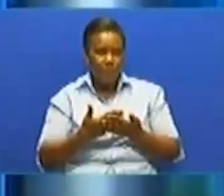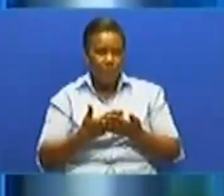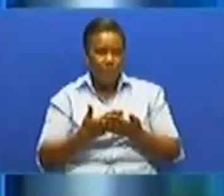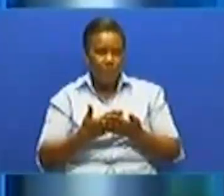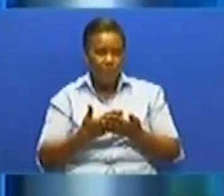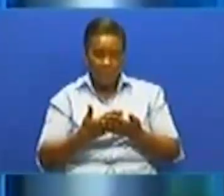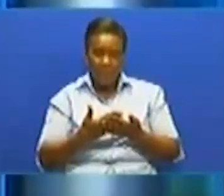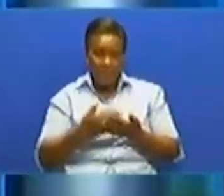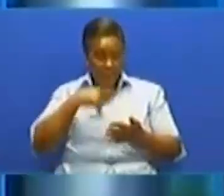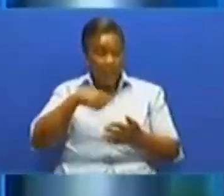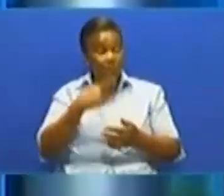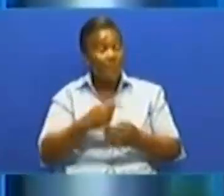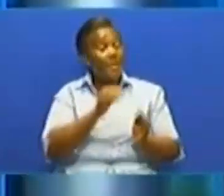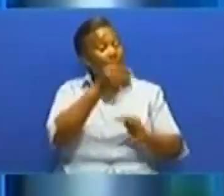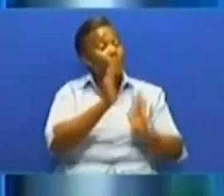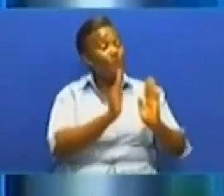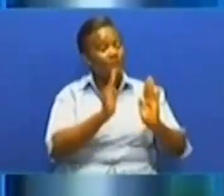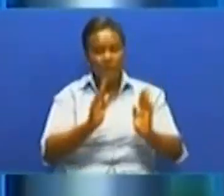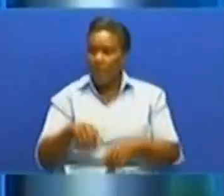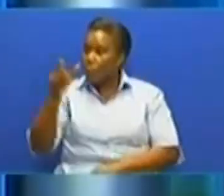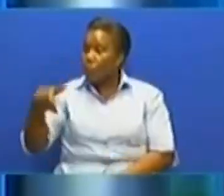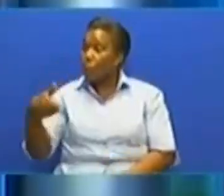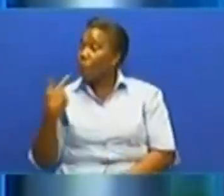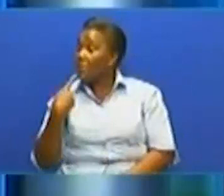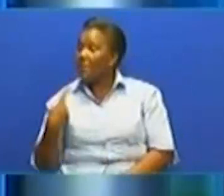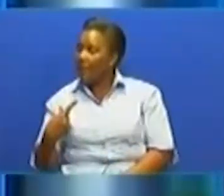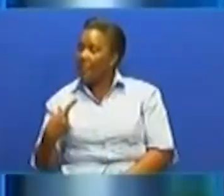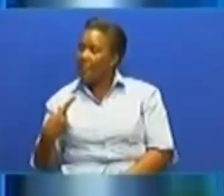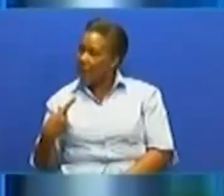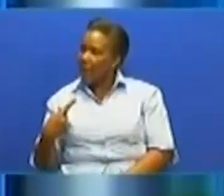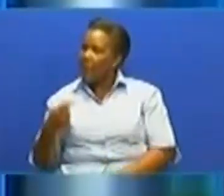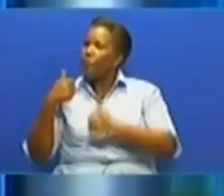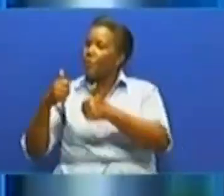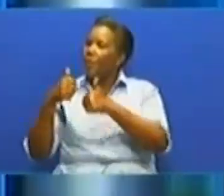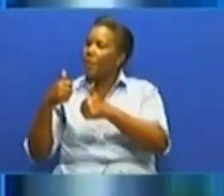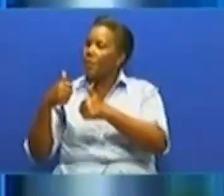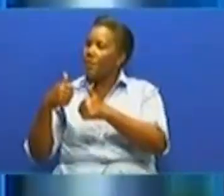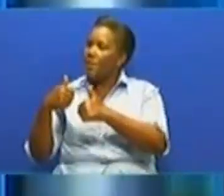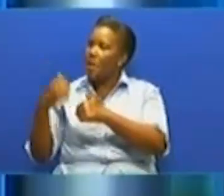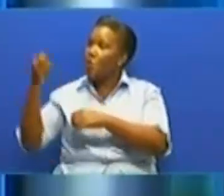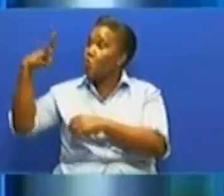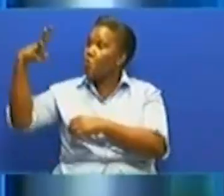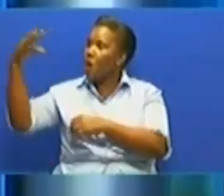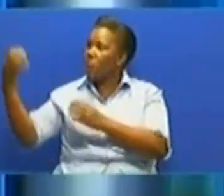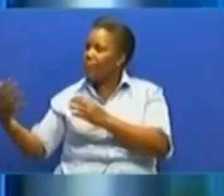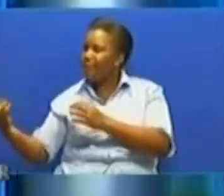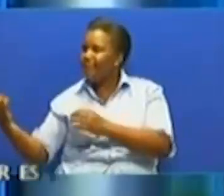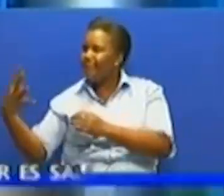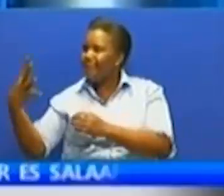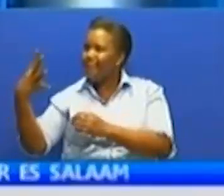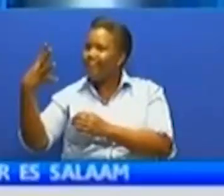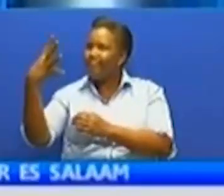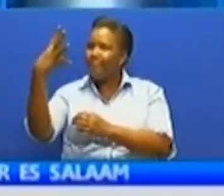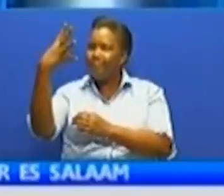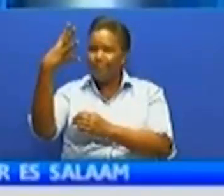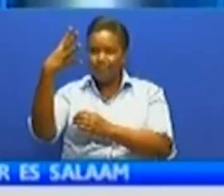linatarajia kuchomoza saa fulani? Au unasema jua litachomoza saa fulani? Kati ya hizo tofauti kubwa